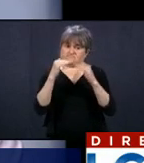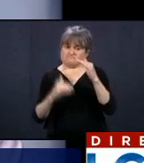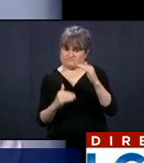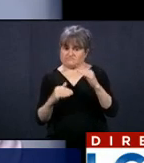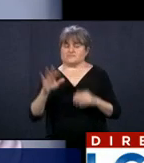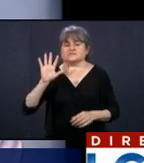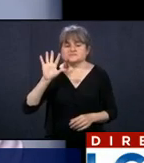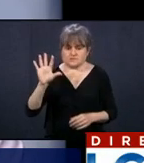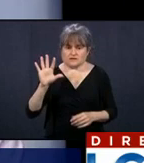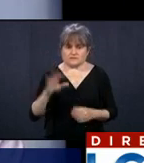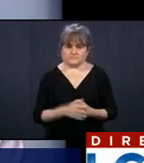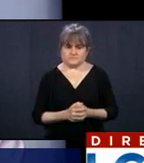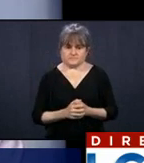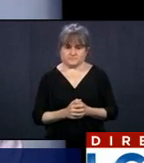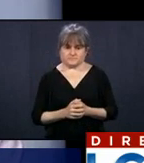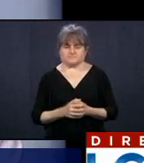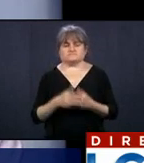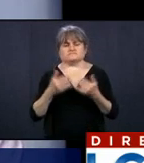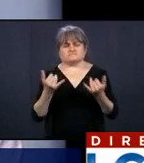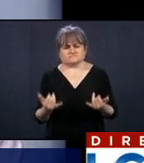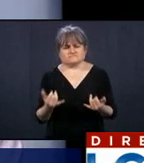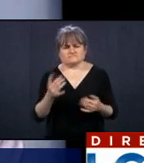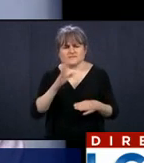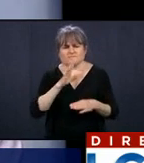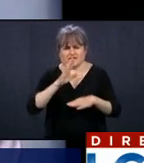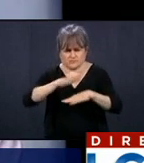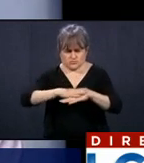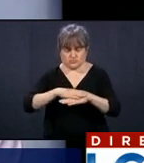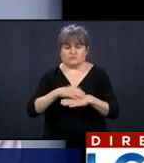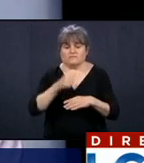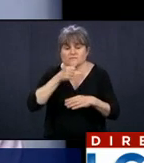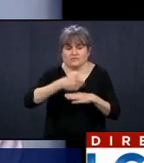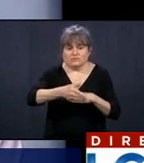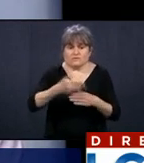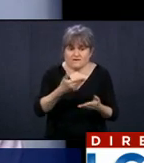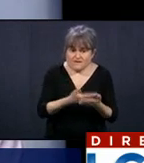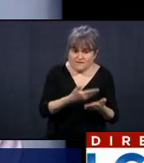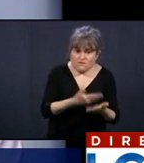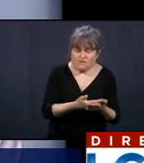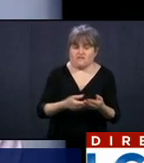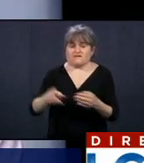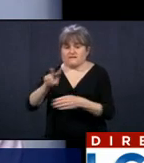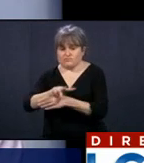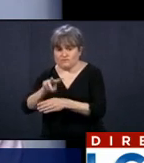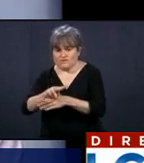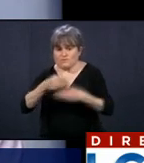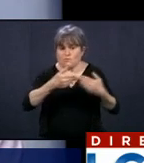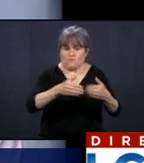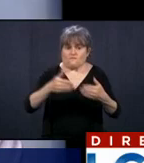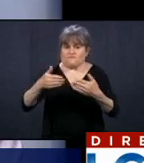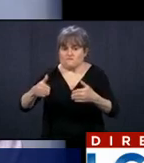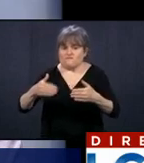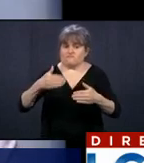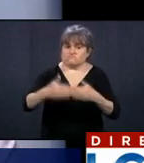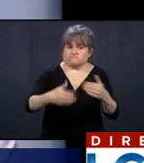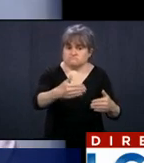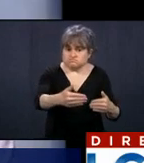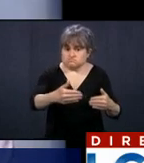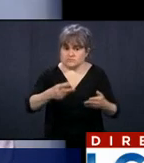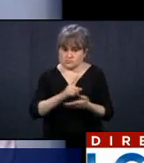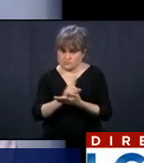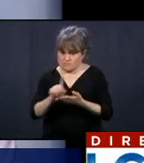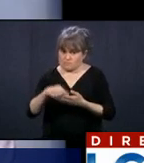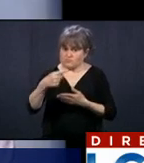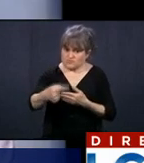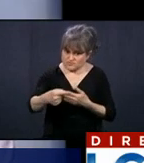veux revenir sur la réouverture graduelle des écoles et des garderies à partir de la semaine prochaine. D'abord